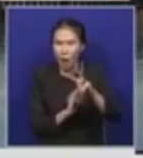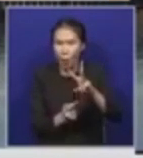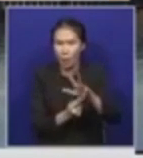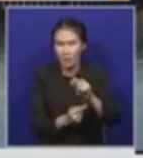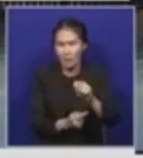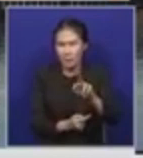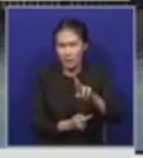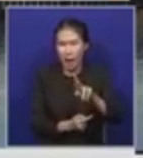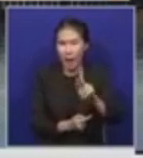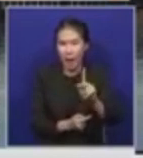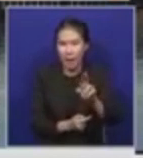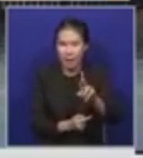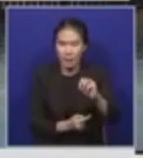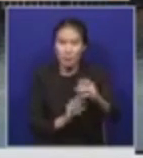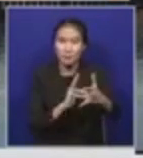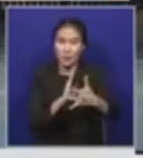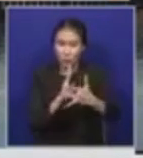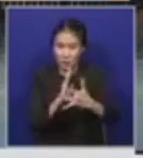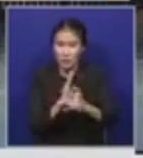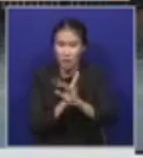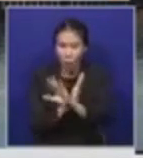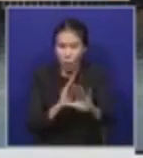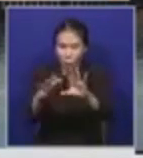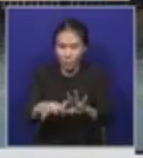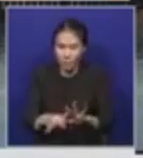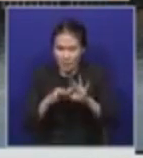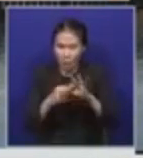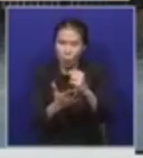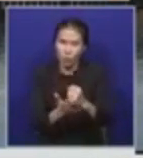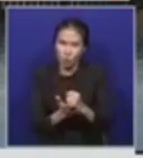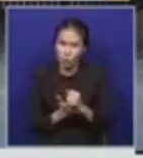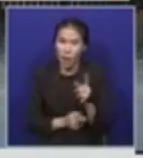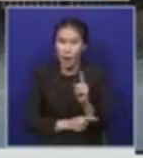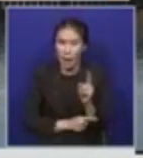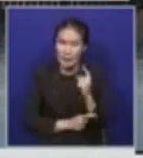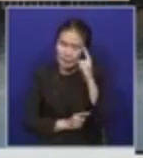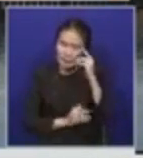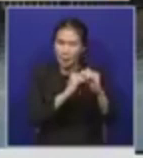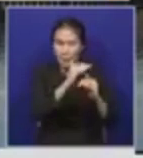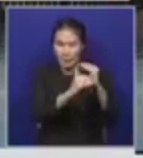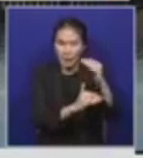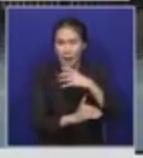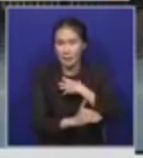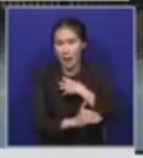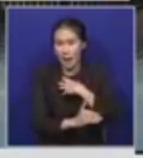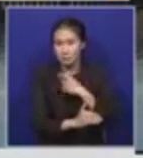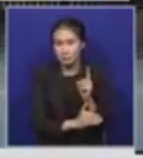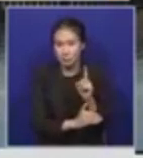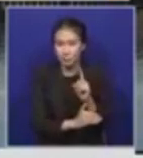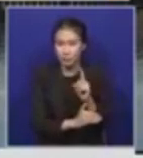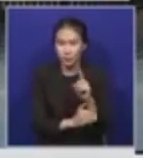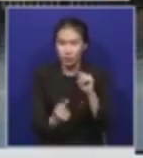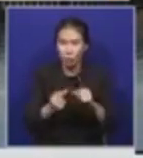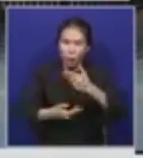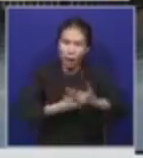ทยาศาสตร์มีเทคโนโลยีของเราเองนะครับที่จะต้องพัฒนาให้มันเป็นเพื่อการค้